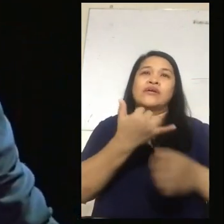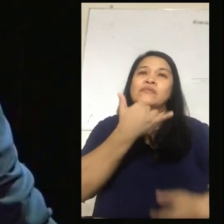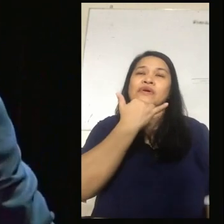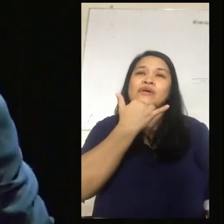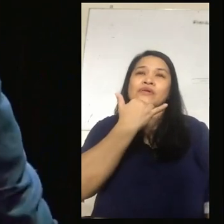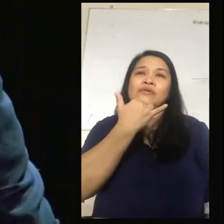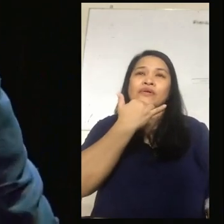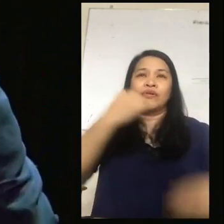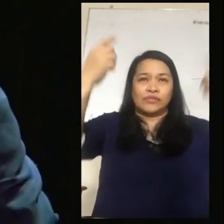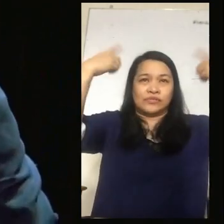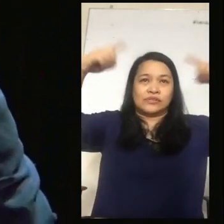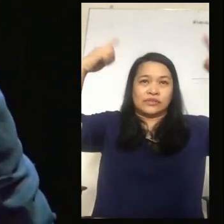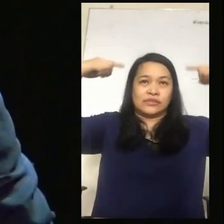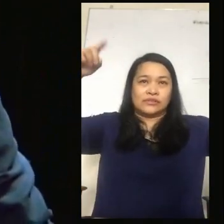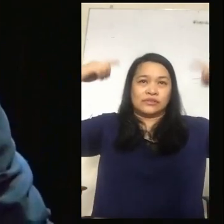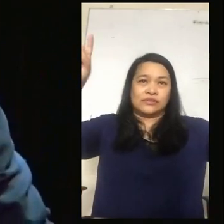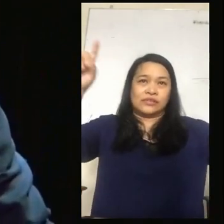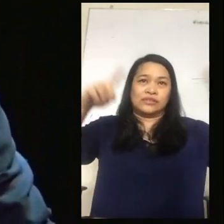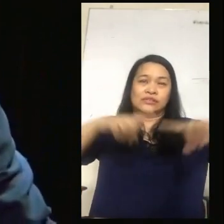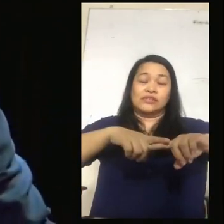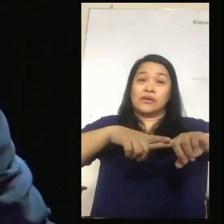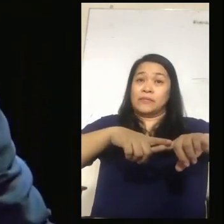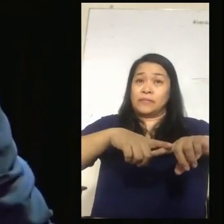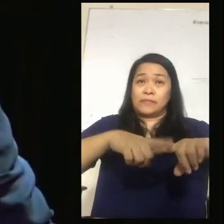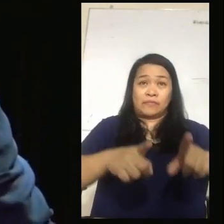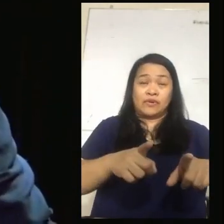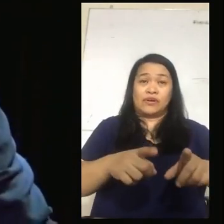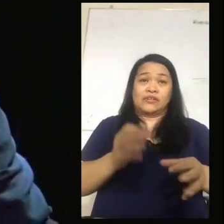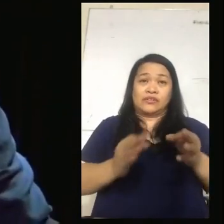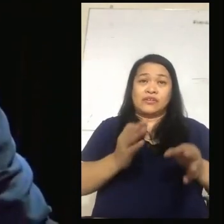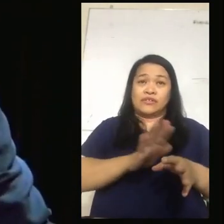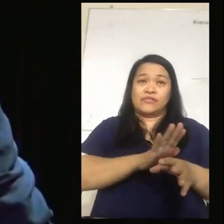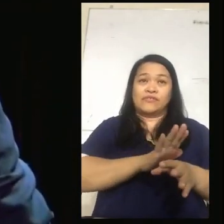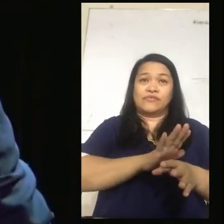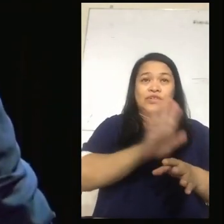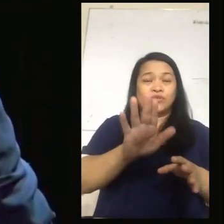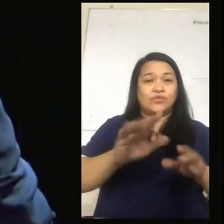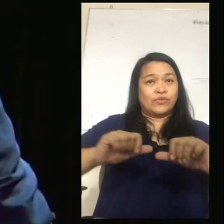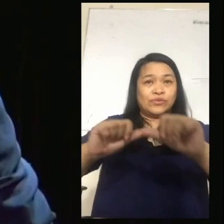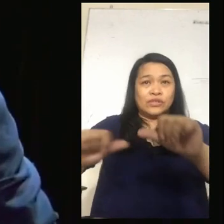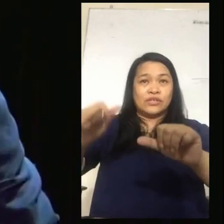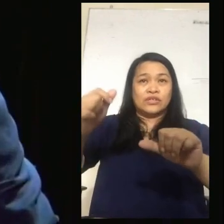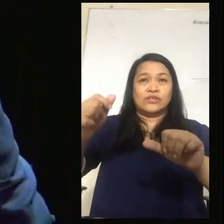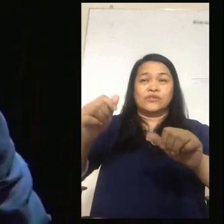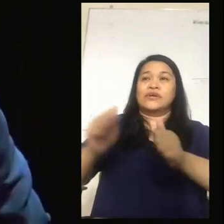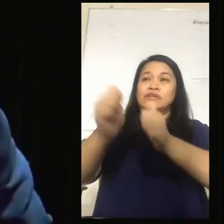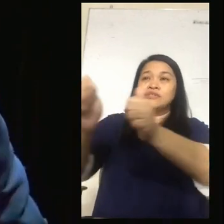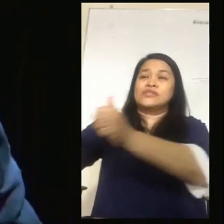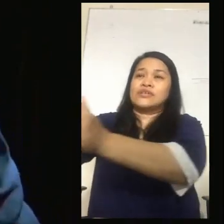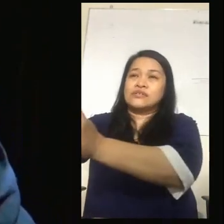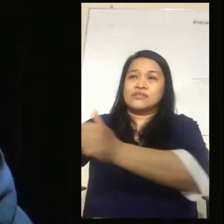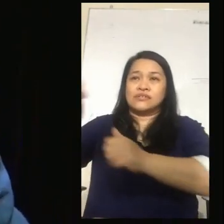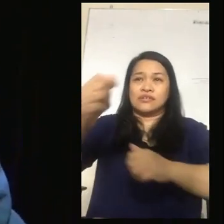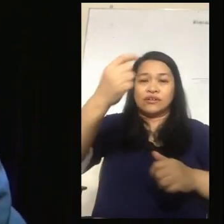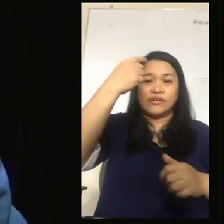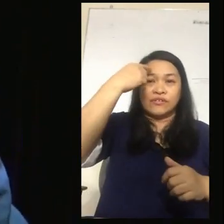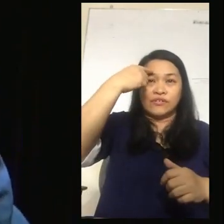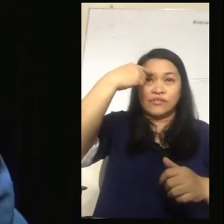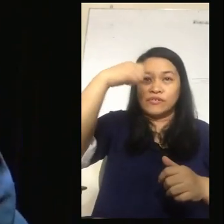But watch out! If your pursuit for riches and fame will lead you